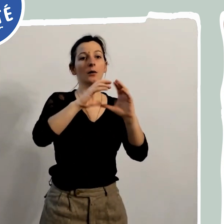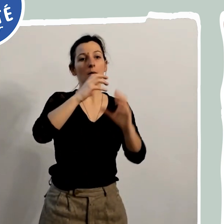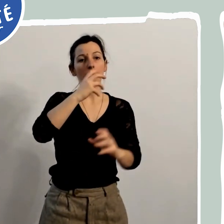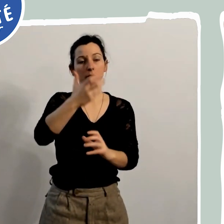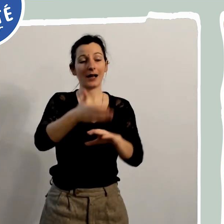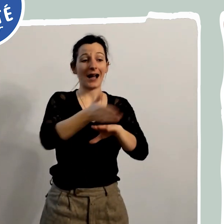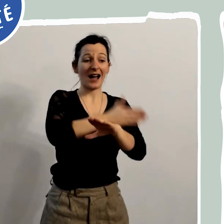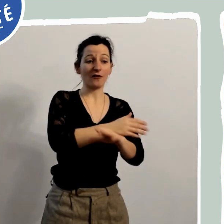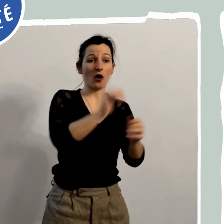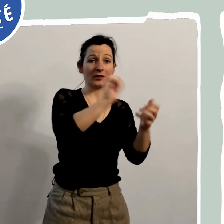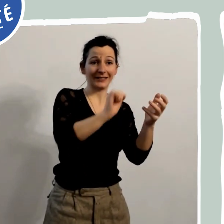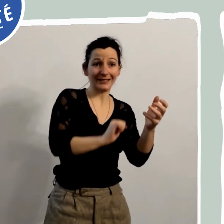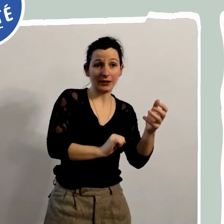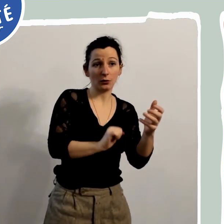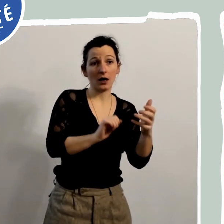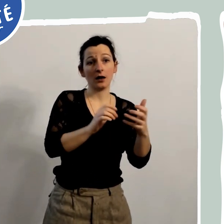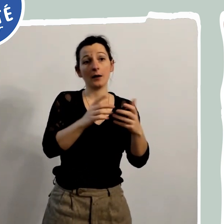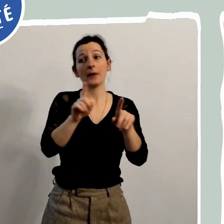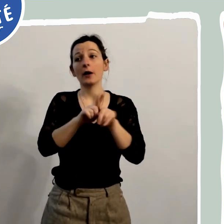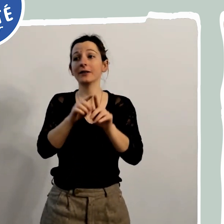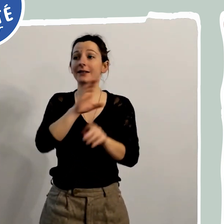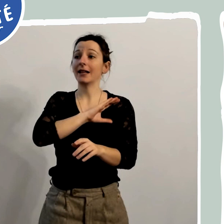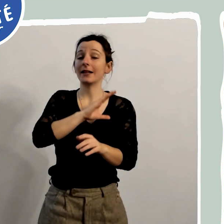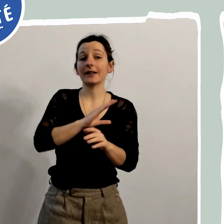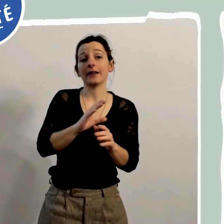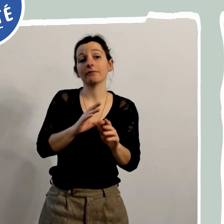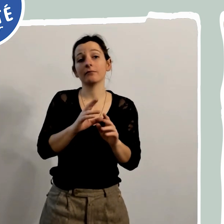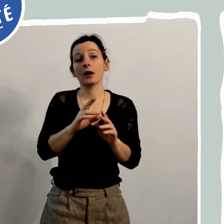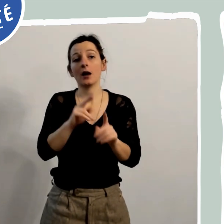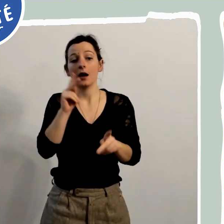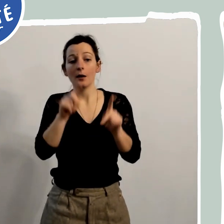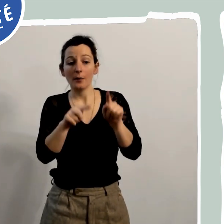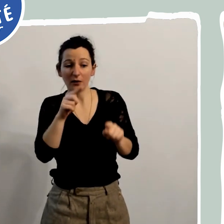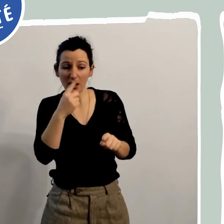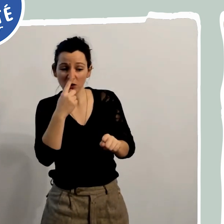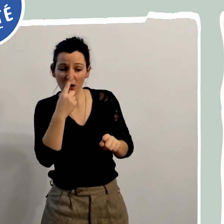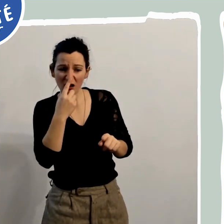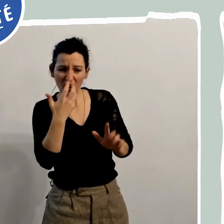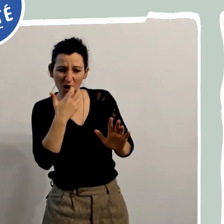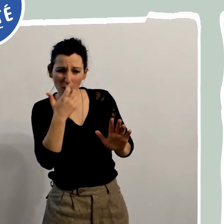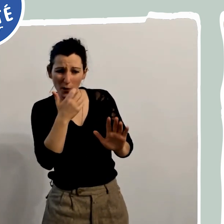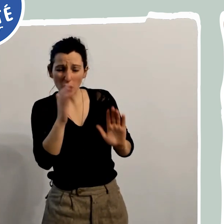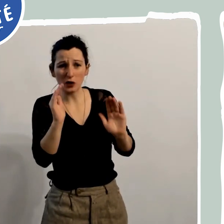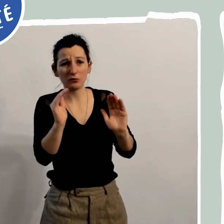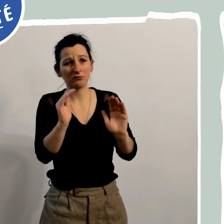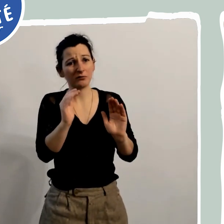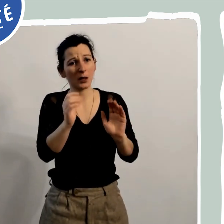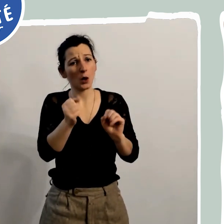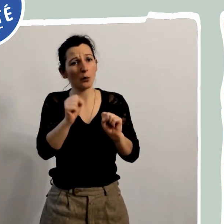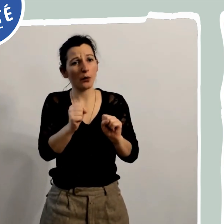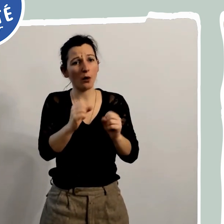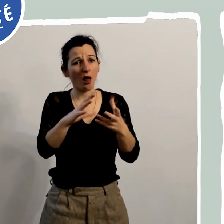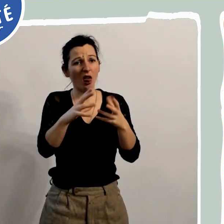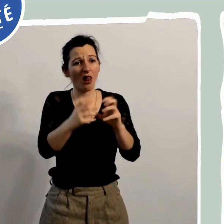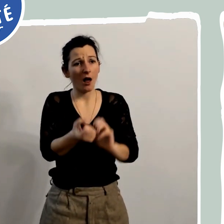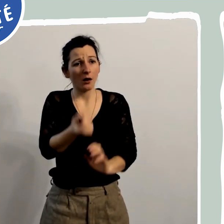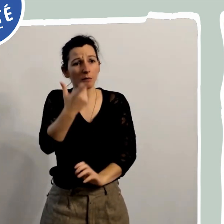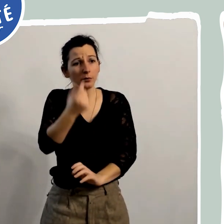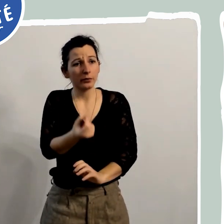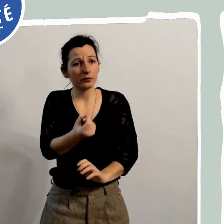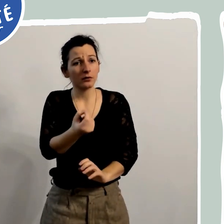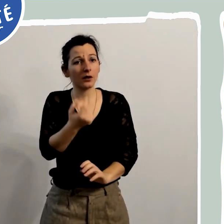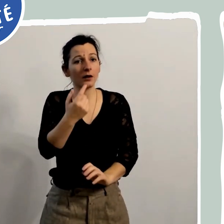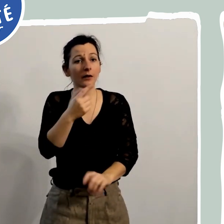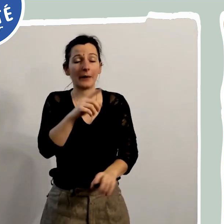et puis également plutôt prendre, c'est un peu du bon sens, hein, des pommes qui sont peut-être un peu plus flétries, un petit peu moins bien, qui vont pas rester intactes pendant 2